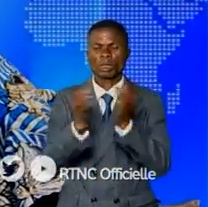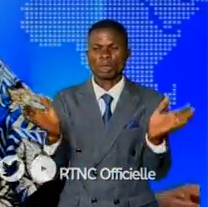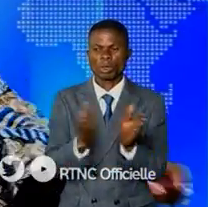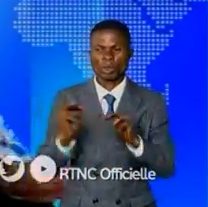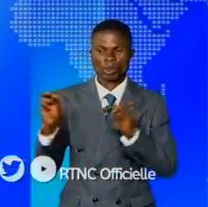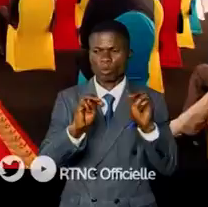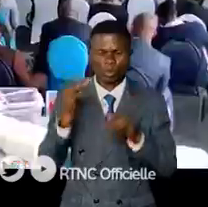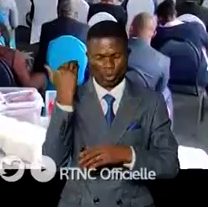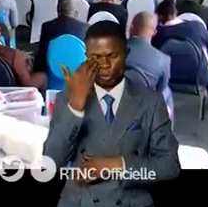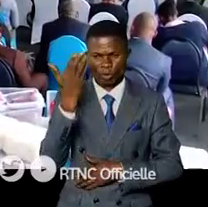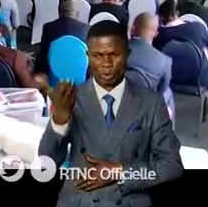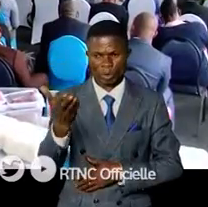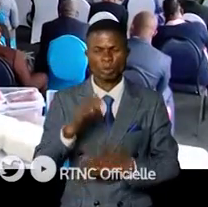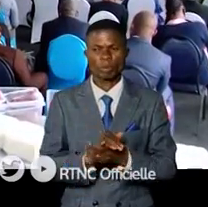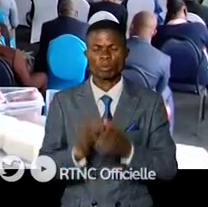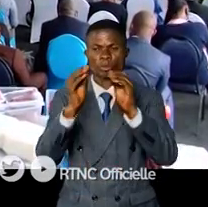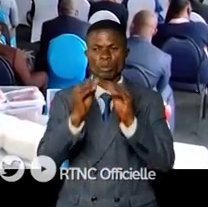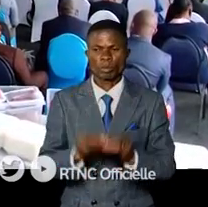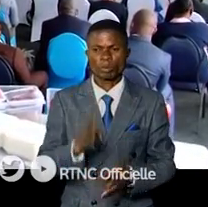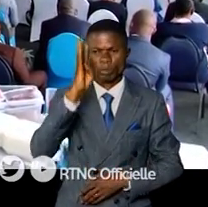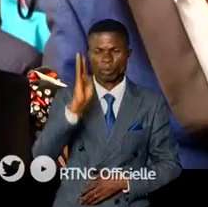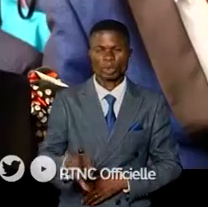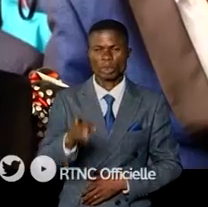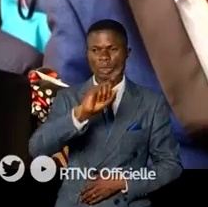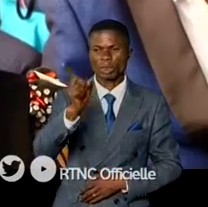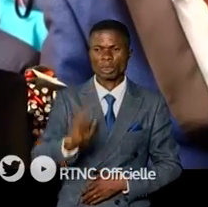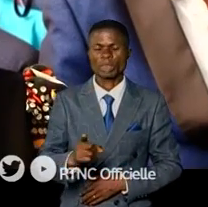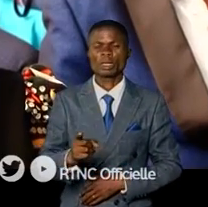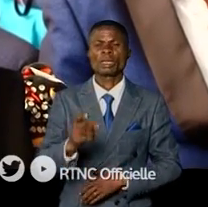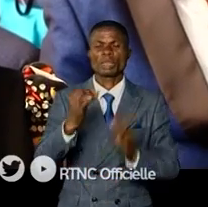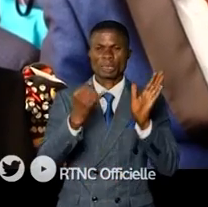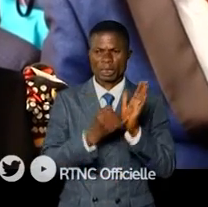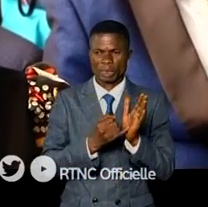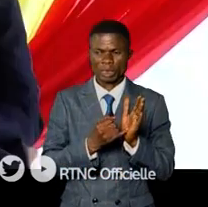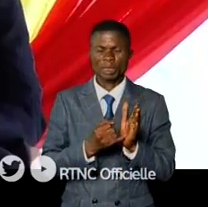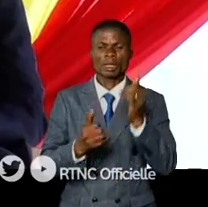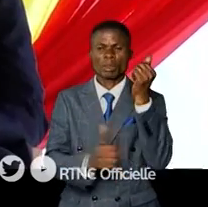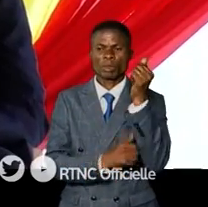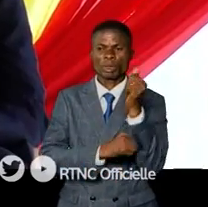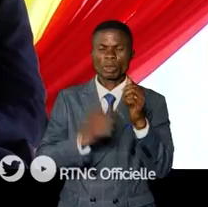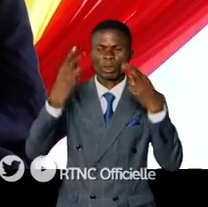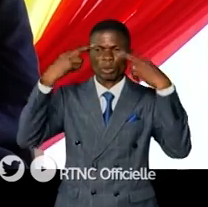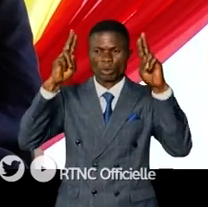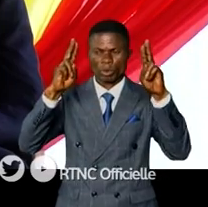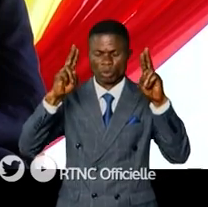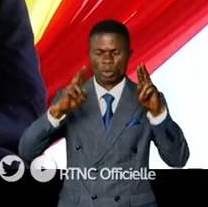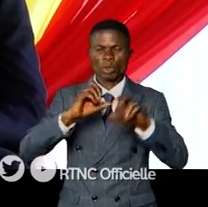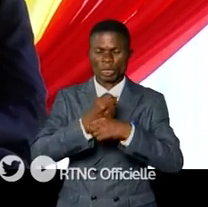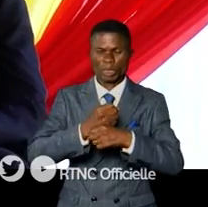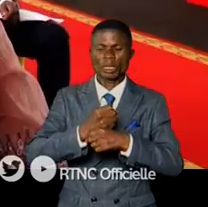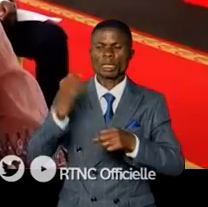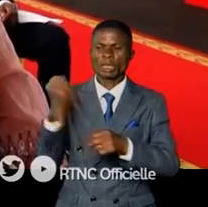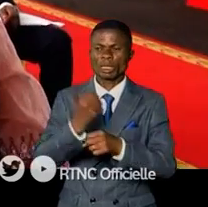entreprises. Ils sont à 436, ces lauréats du concours de plan d'affaires pour la promotion de l'entrepreneuriat